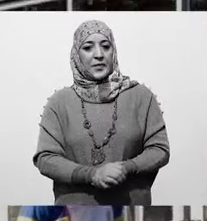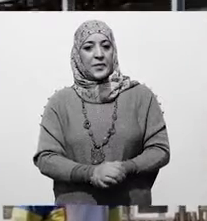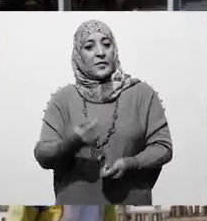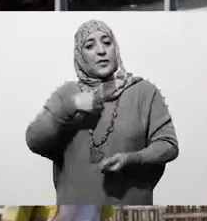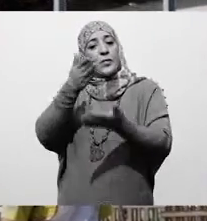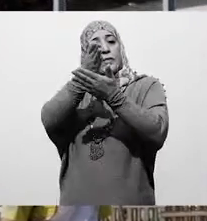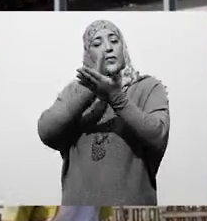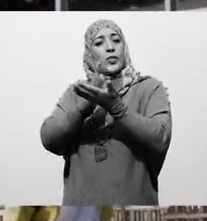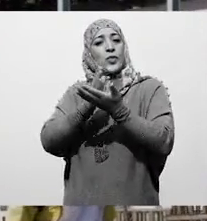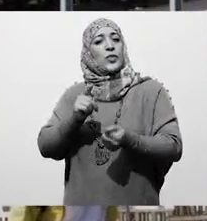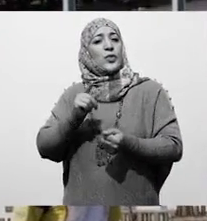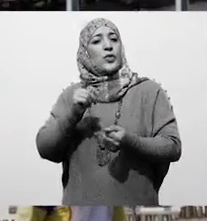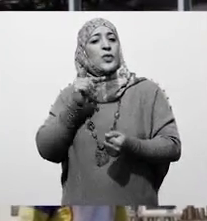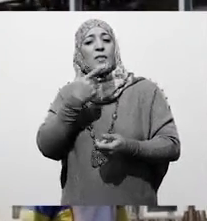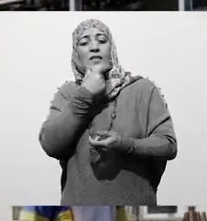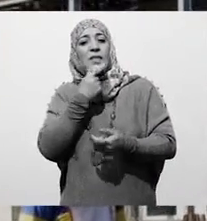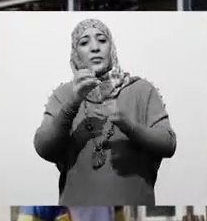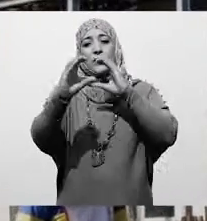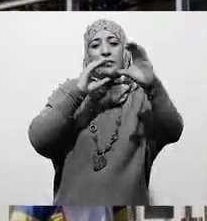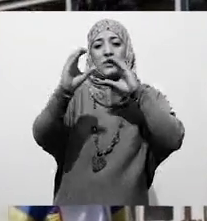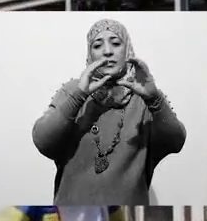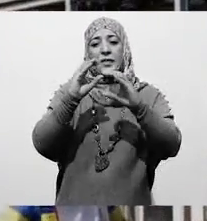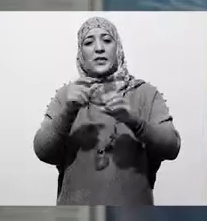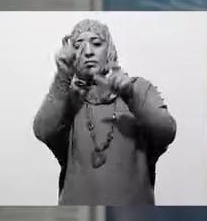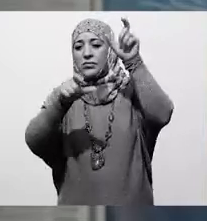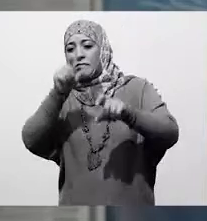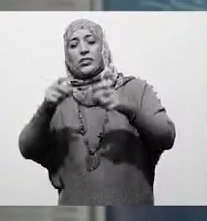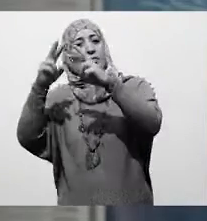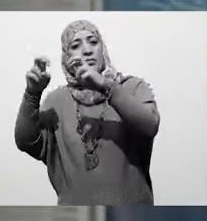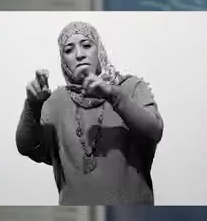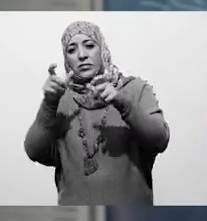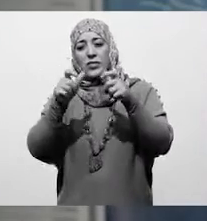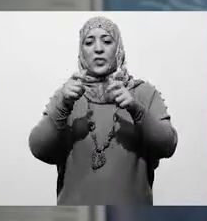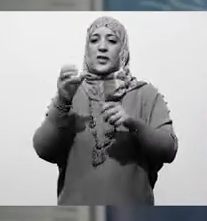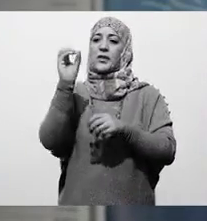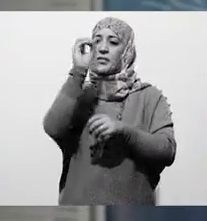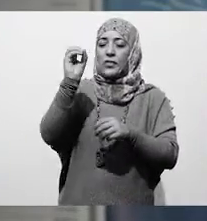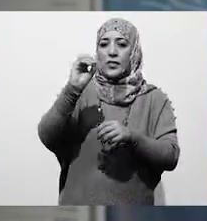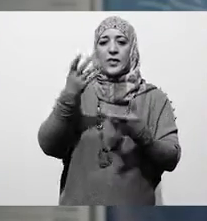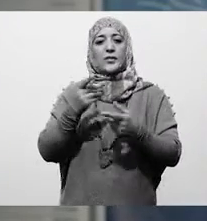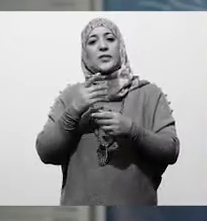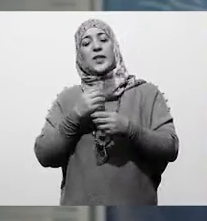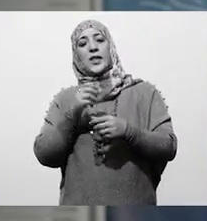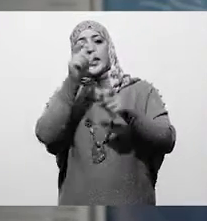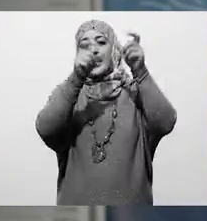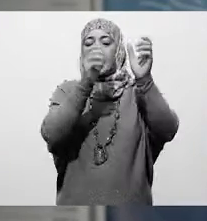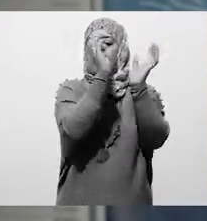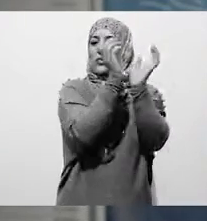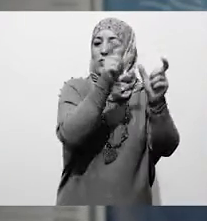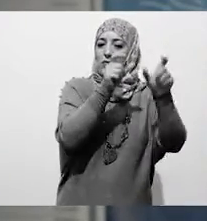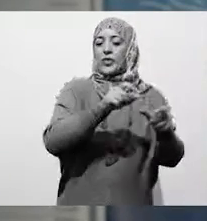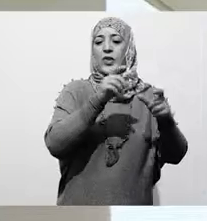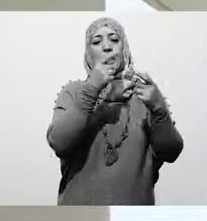Ce projet vise à faciliter le dialogue entre les différents acteurs, les organisations de personnes handicapées, les organisations de la société civile et